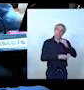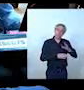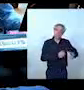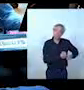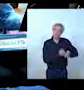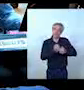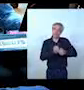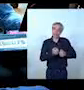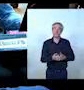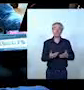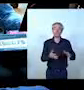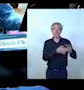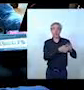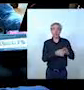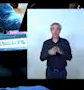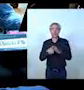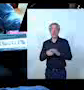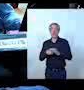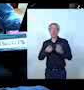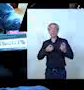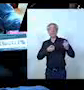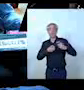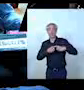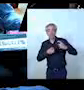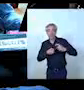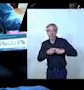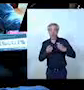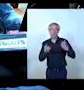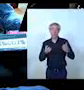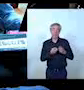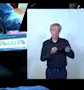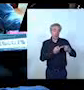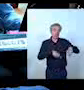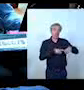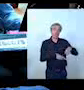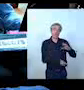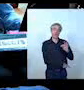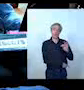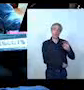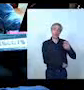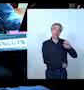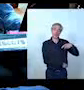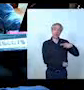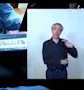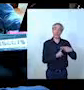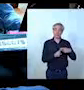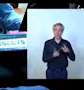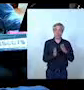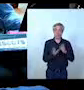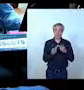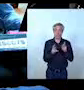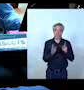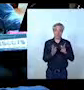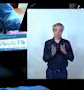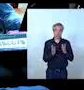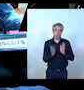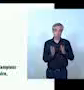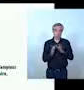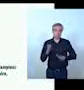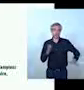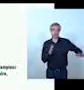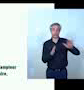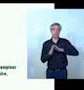En lien avec les organisations professionnelles, notre cellule TPE et la métropole, nous ajustons régulièrement le plan de relance